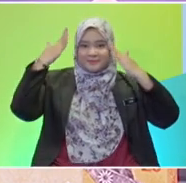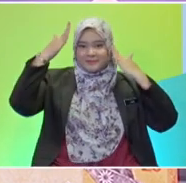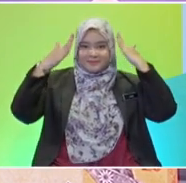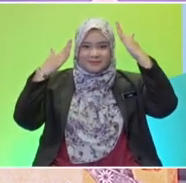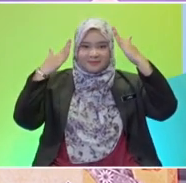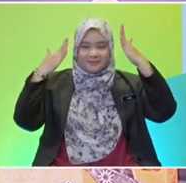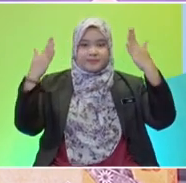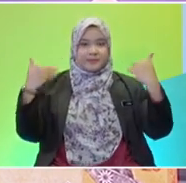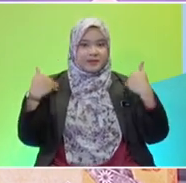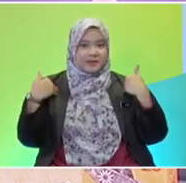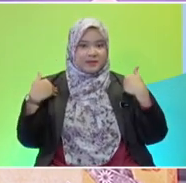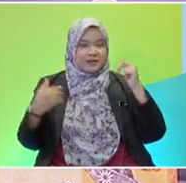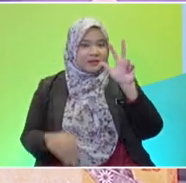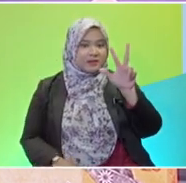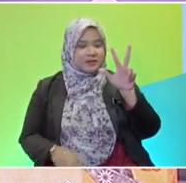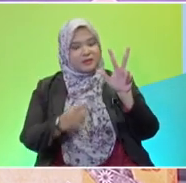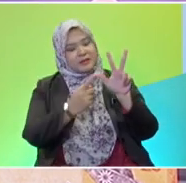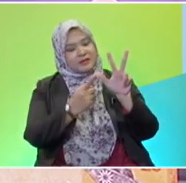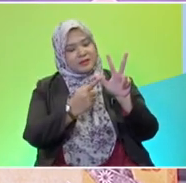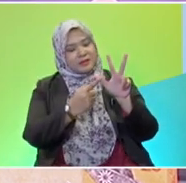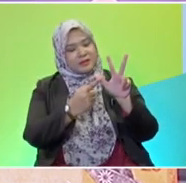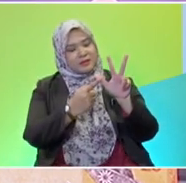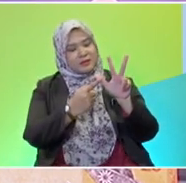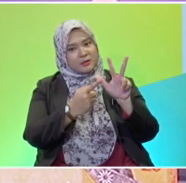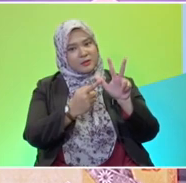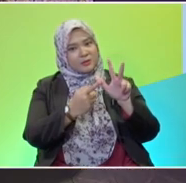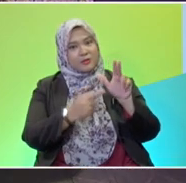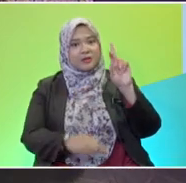uang biru uang satu ringgit dan wangi hijau